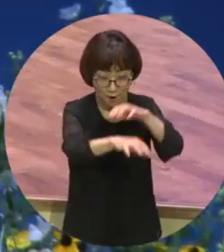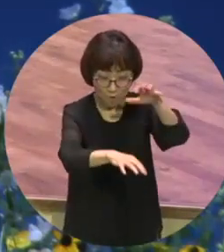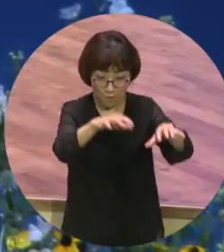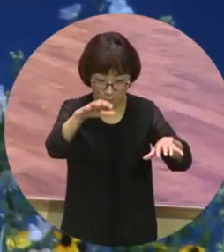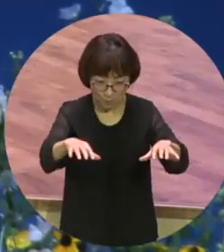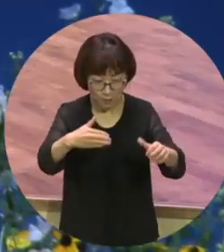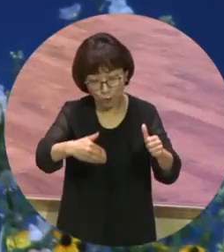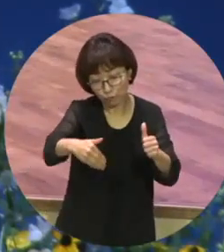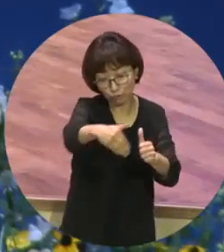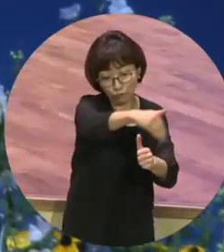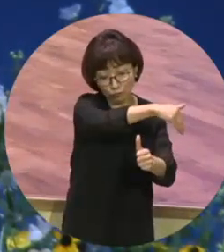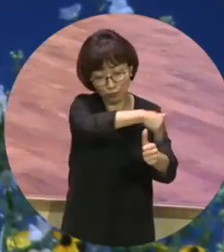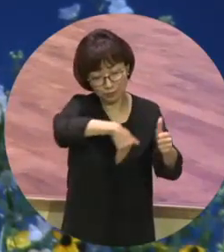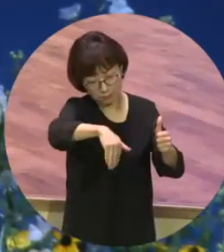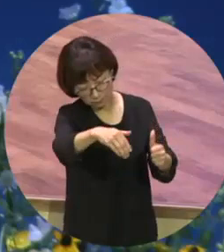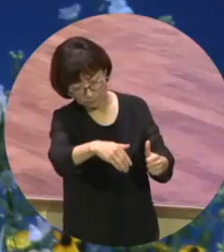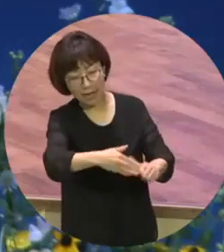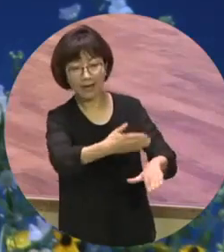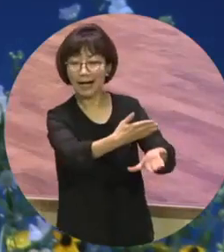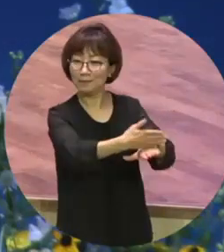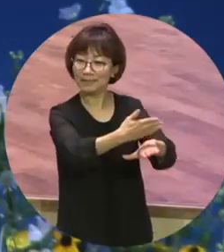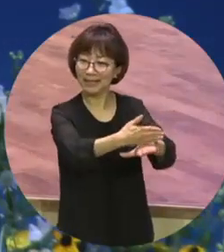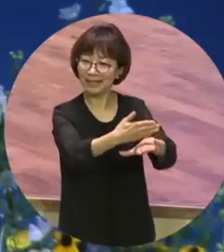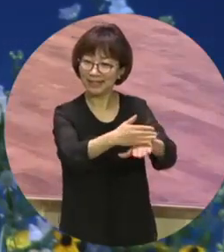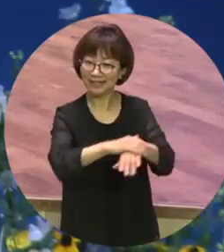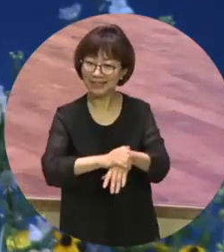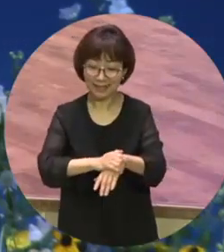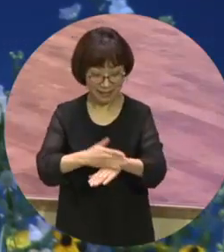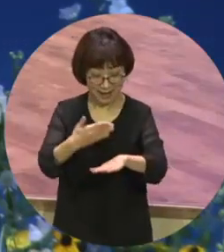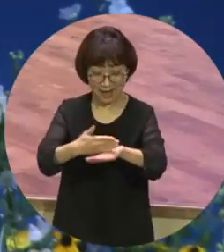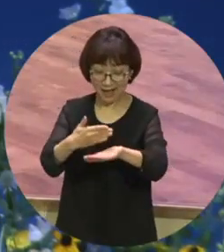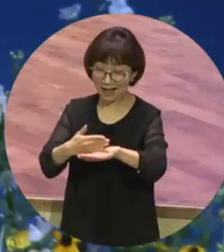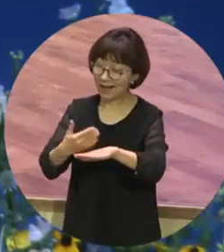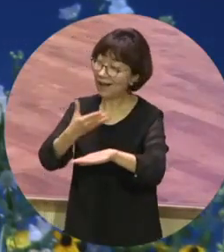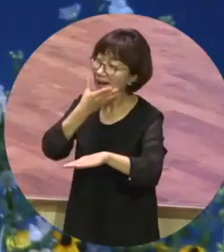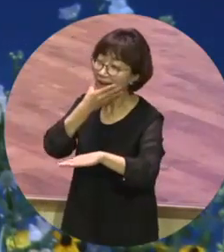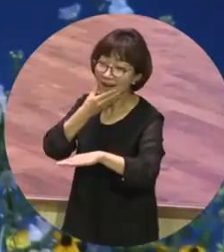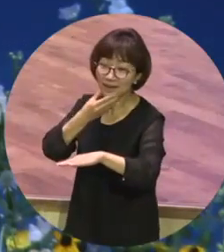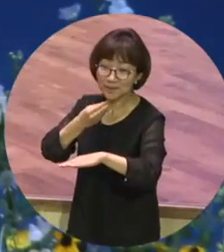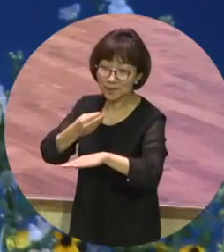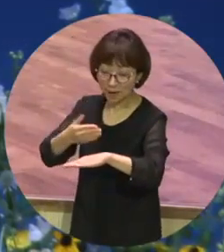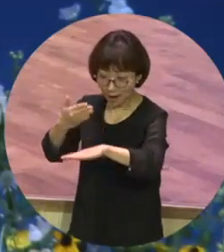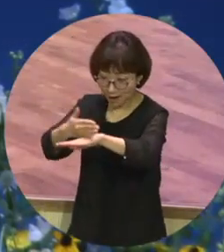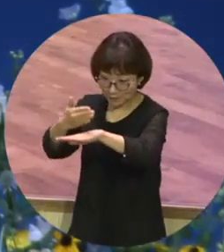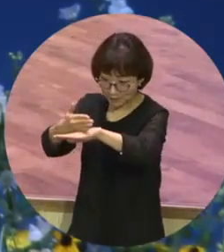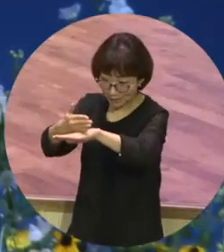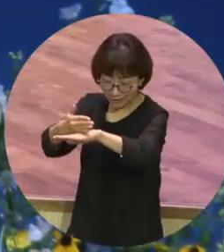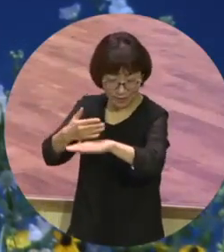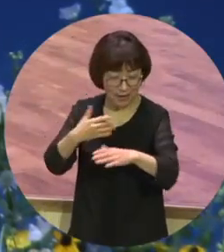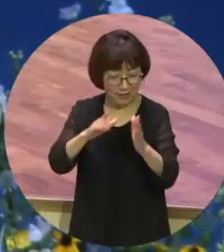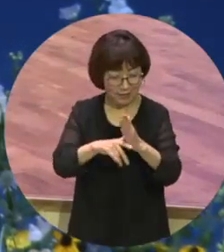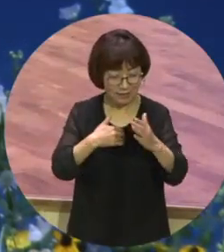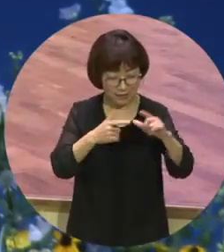분위기. 감사 때문에 행복하고, 감사 때문에 삶이 변화되고, 아멘.